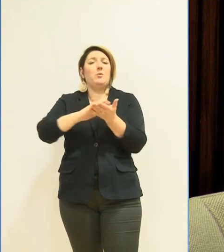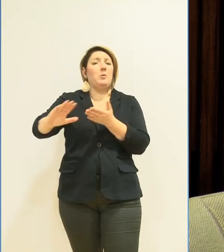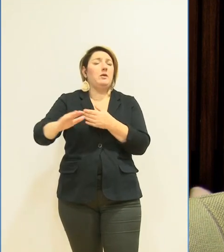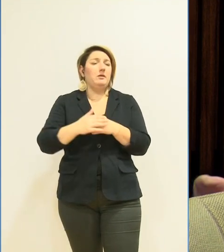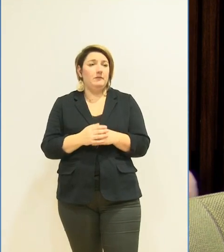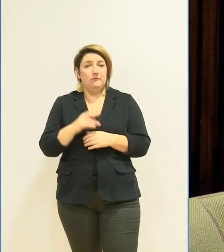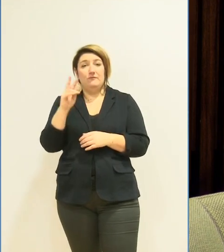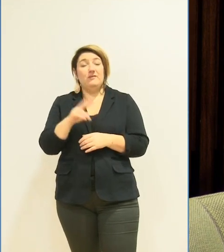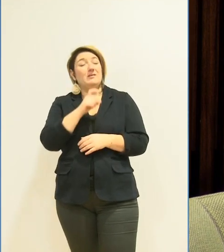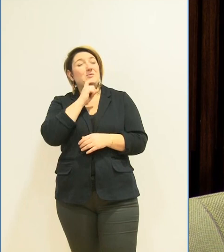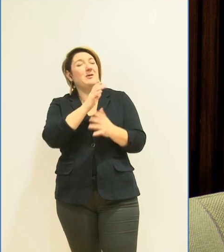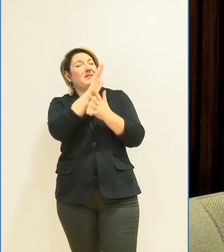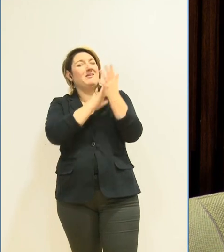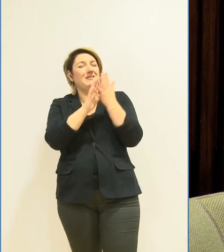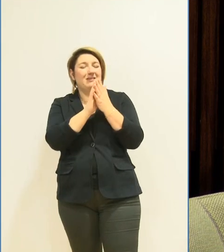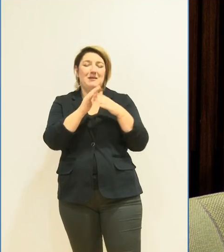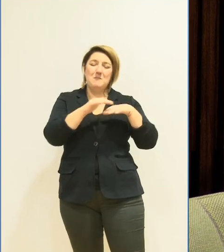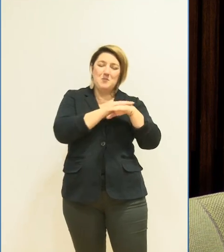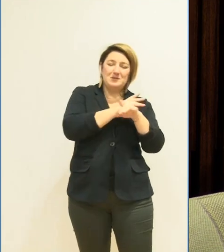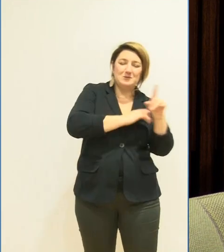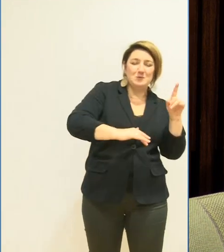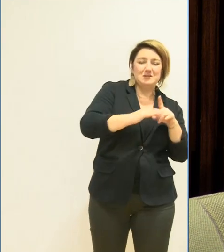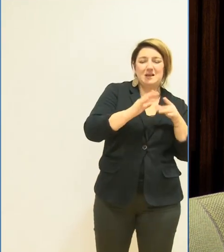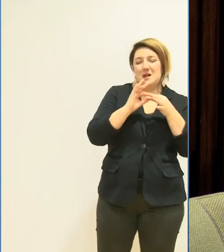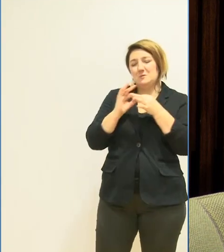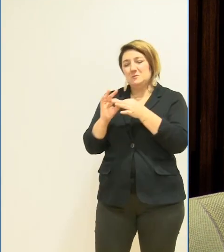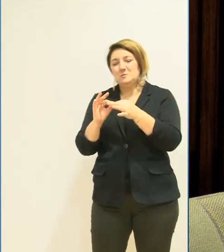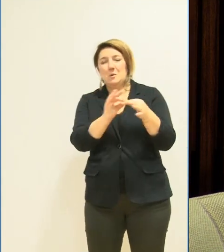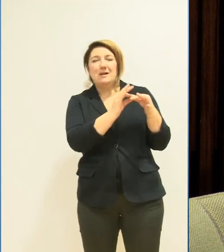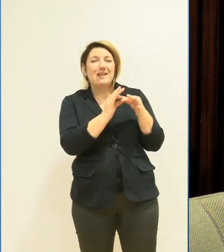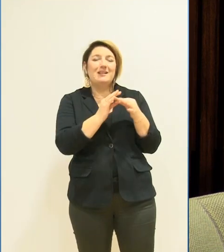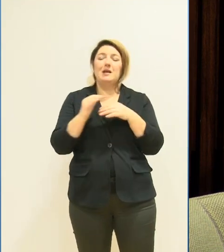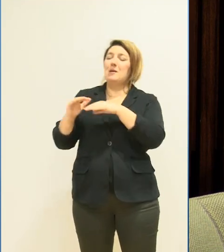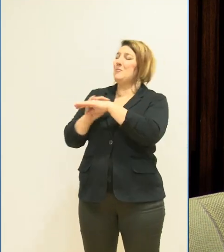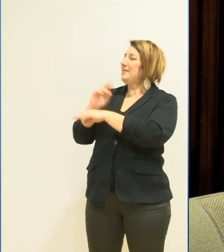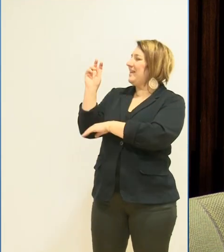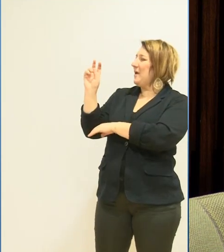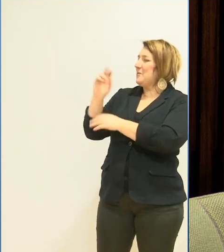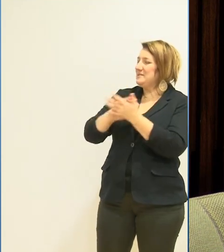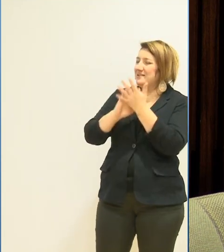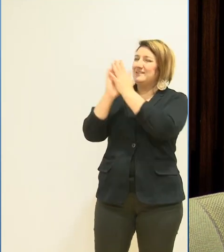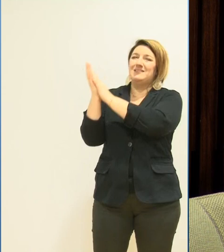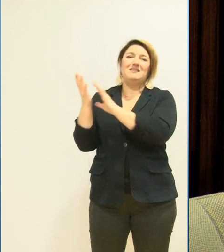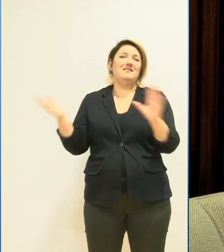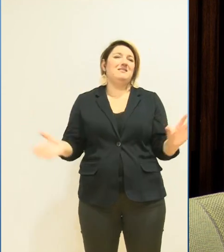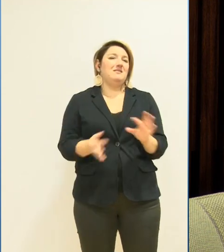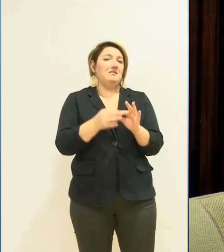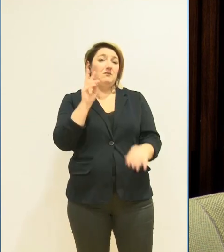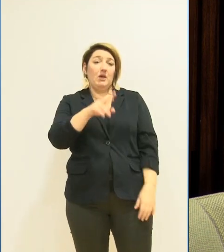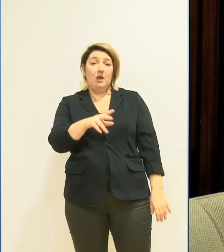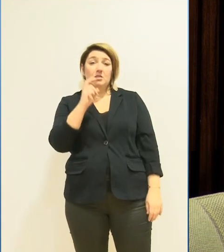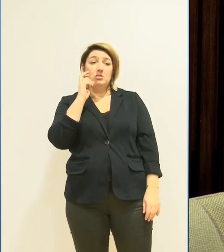parliez entre politiques sociales et solidarité et politique pour la transition énergétique que la gratuité des